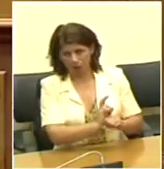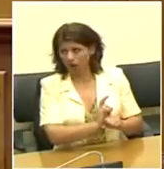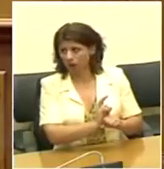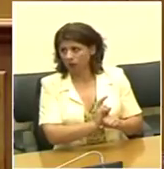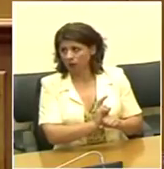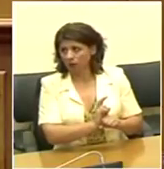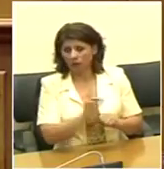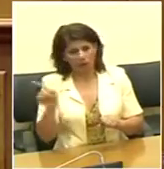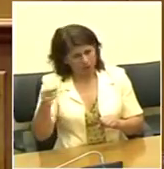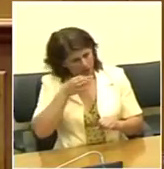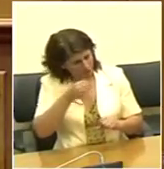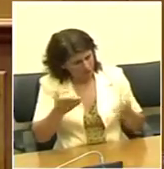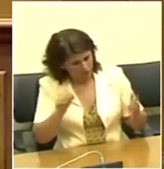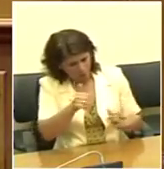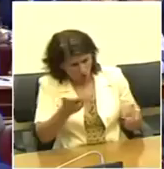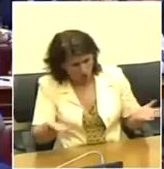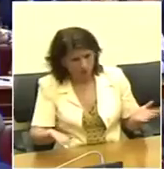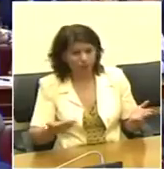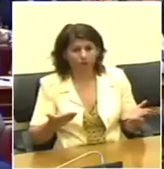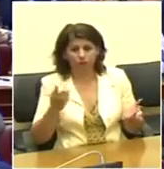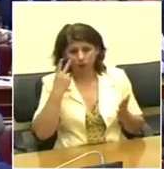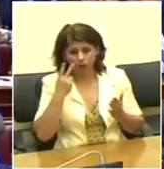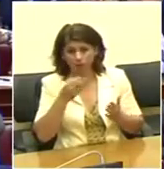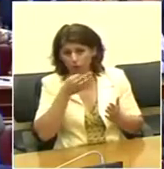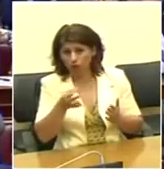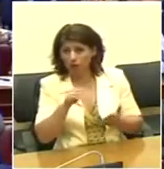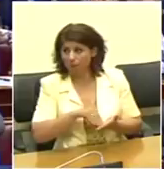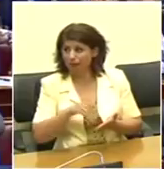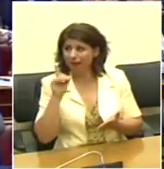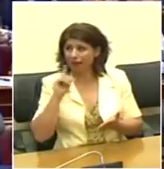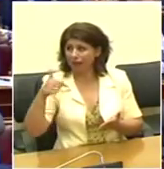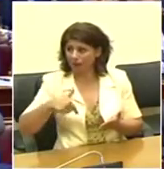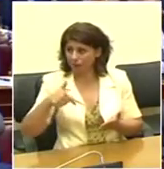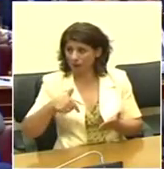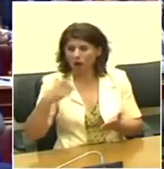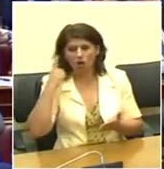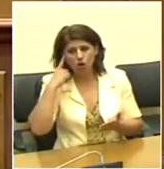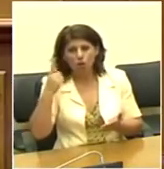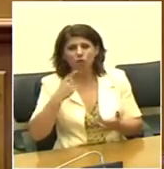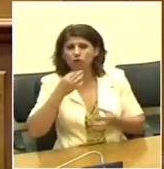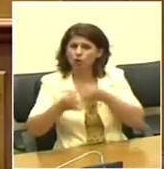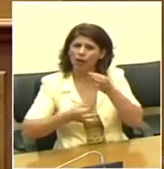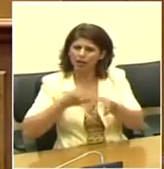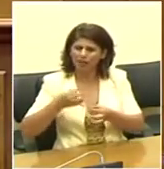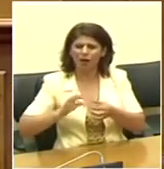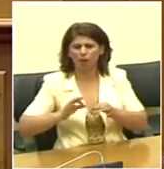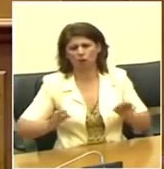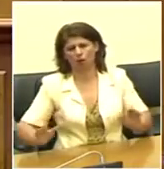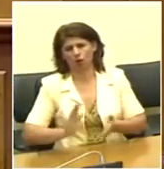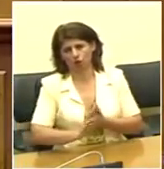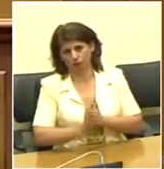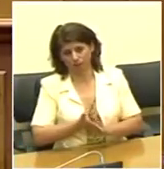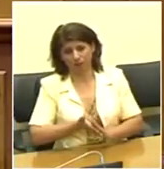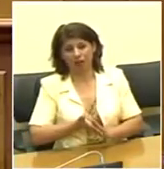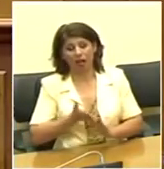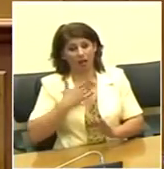Εσείς θα το πείτε. Το ξαναείπε η κυρία Φόφη Γεννηματά. Νομίζω το έχουμε εξηγήσει εξαντλητικά. Θέλω να πω όμως